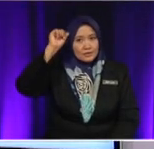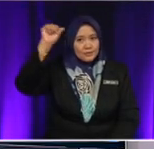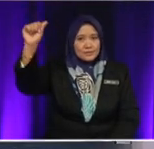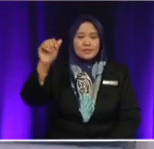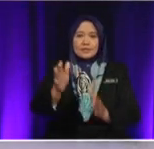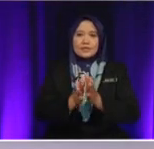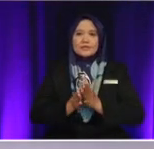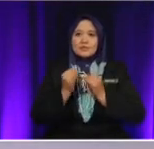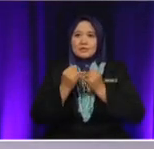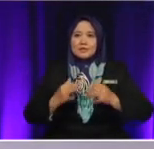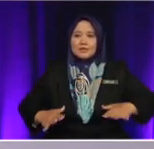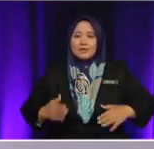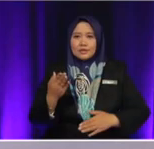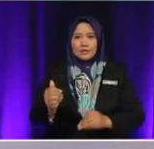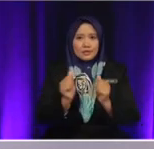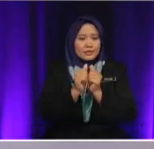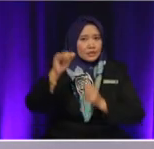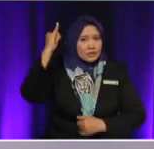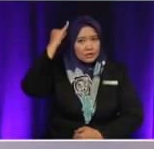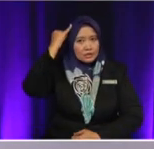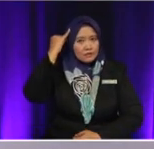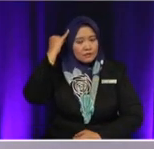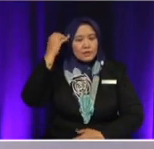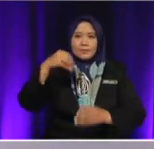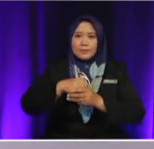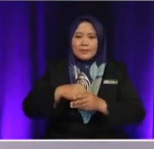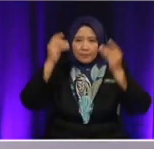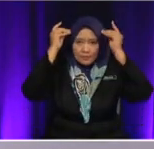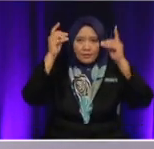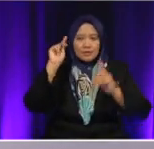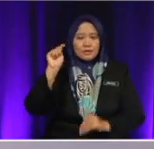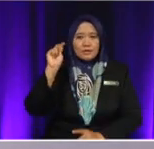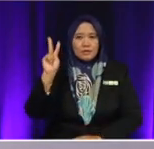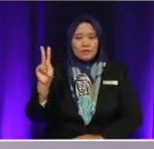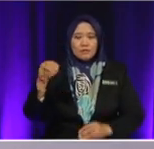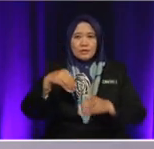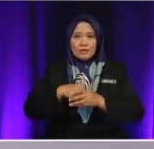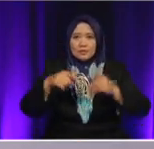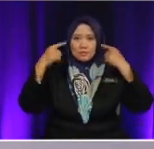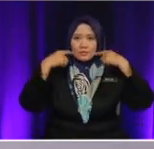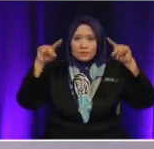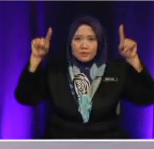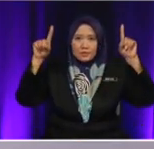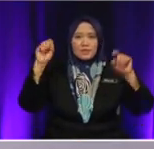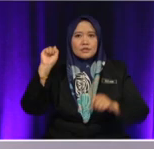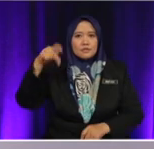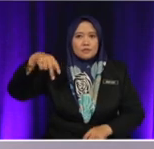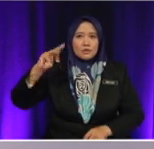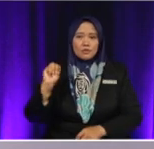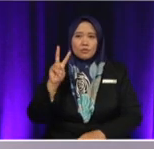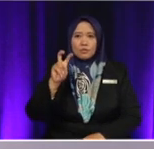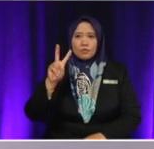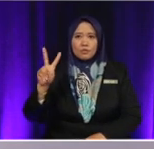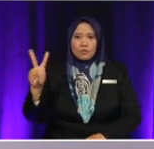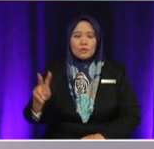Assalamualaikum, salam sejahtera dan bersama saya Irfan Syahmi di saluran Direkt TV KPM untuk slot sukses SPM 2022. Hari ini kita